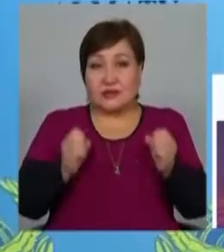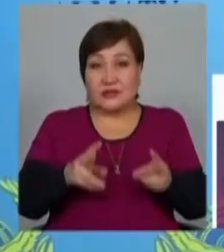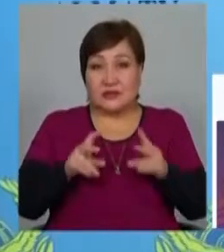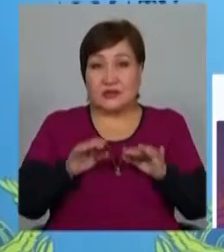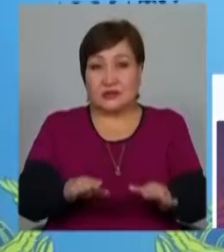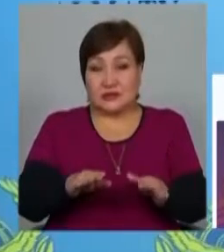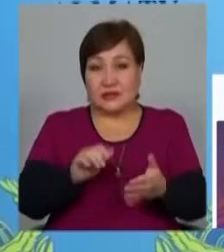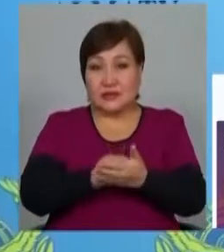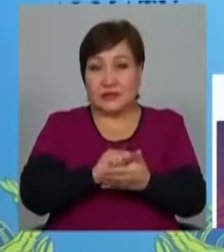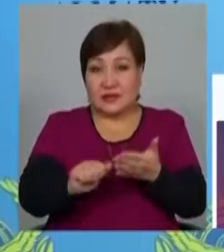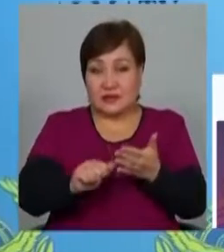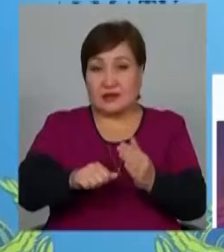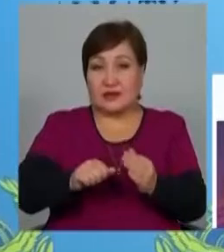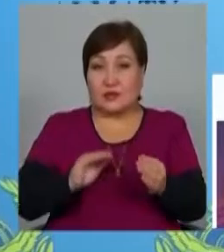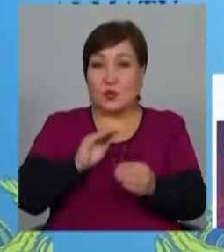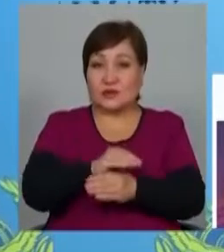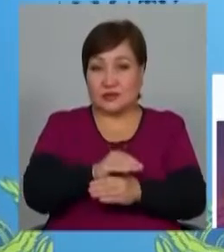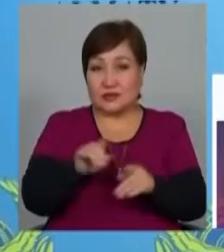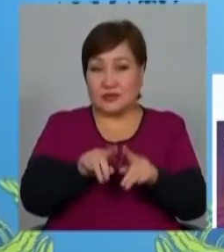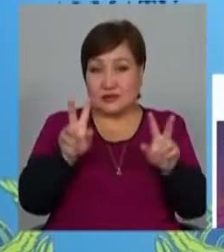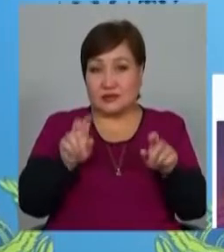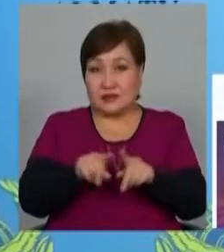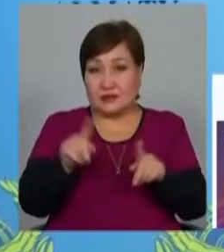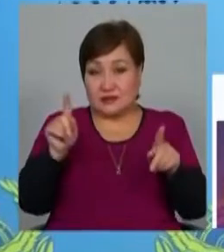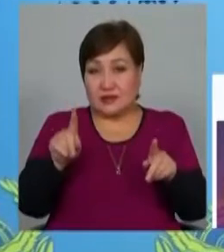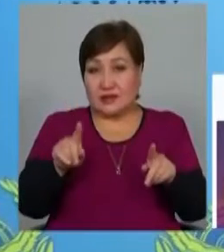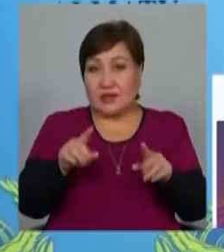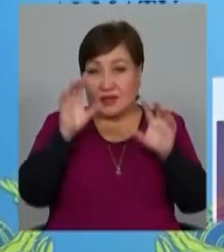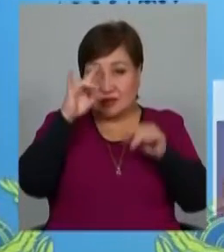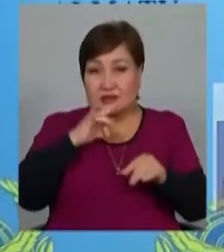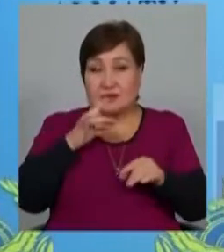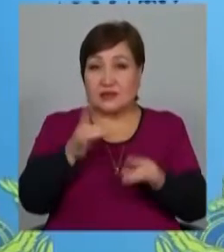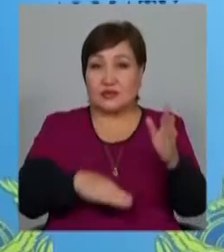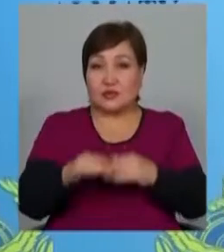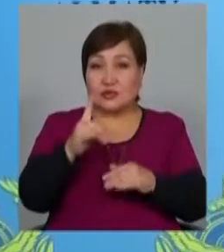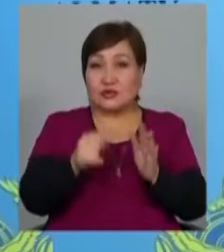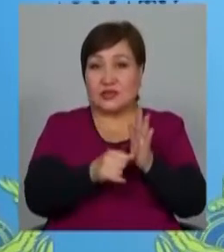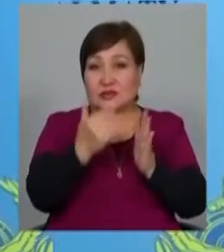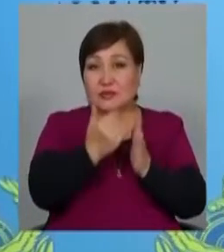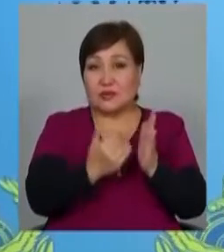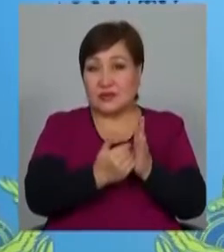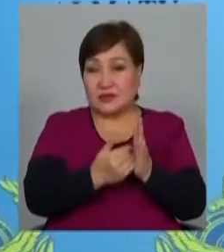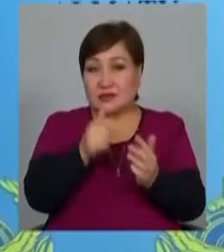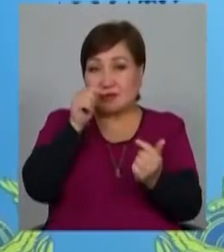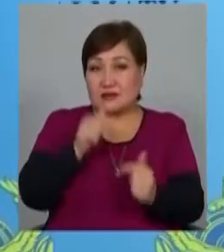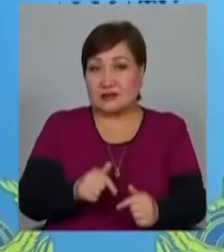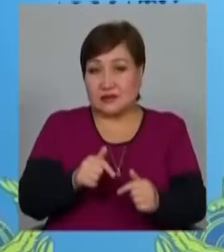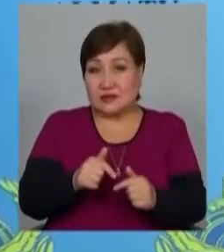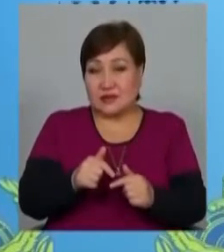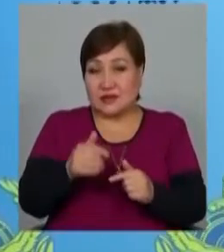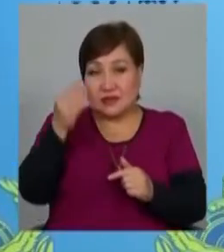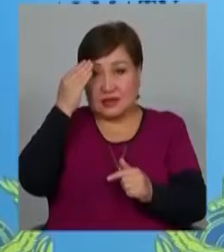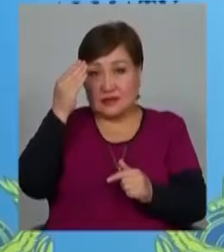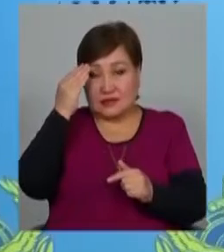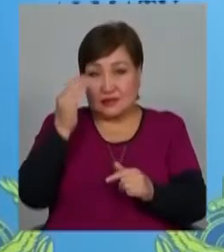қосылды. Аталған дерек бойынша Қазақстан Республикасының қылмыстық кодексінің 106 бабына сәйкес, яғни денсаулыққа қасақана ауыр зиян